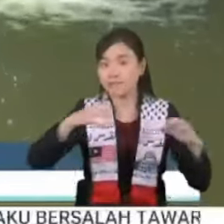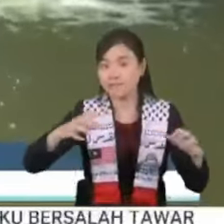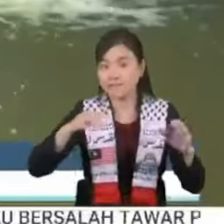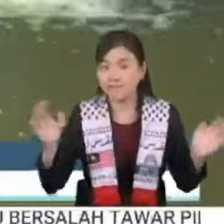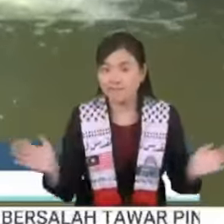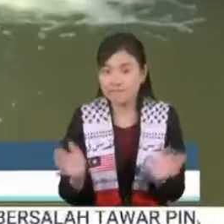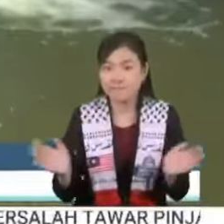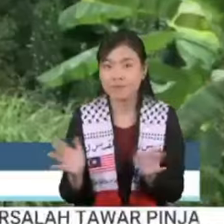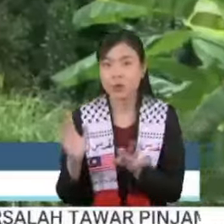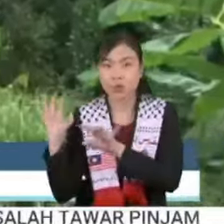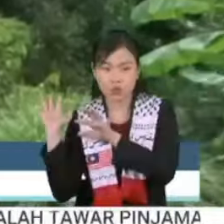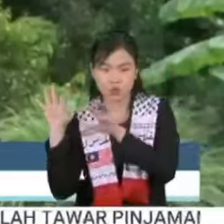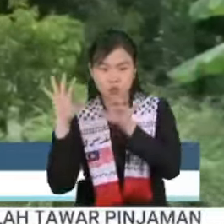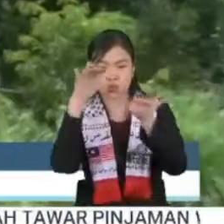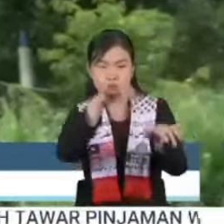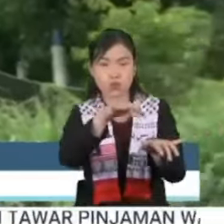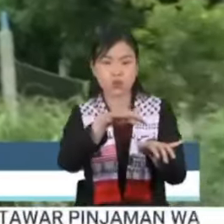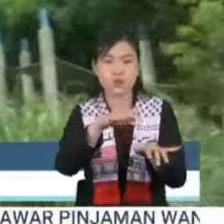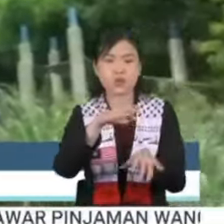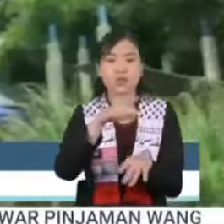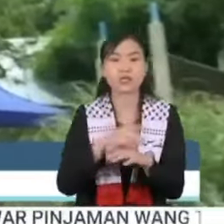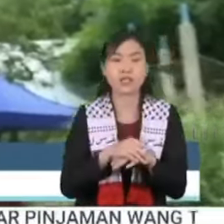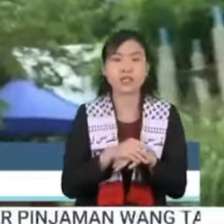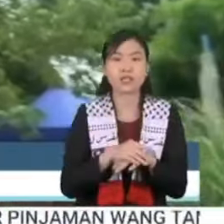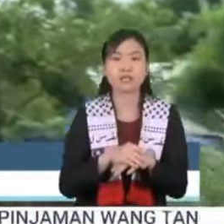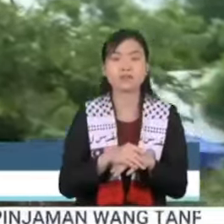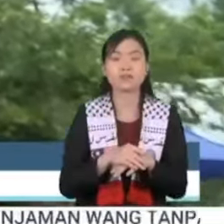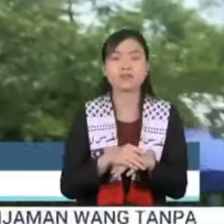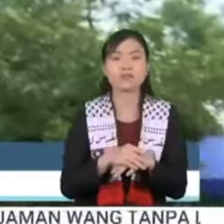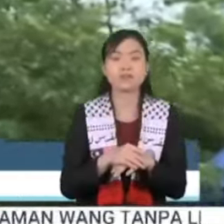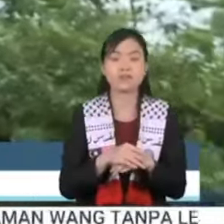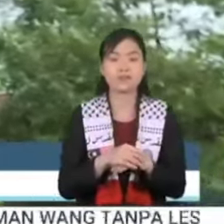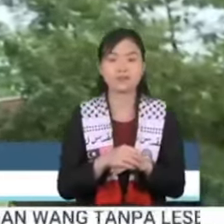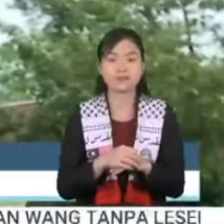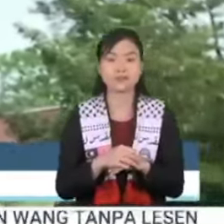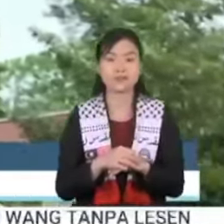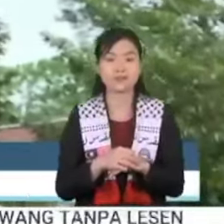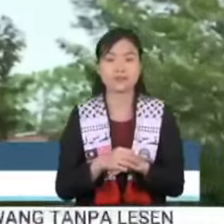kehadiran pengunjung ke dusun miliknya di Mukim Malau Citra.